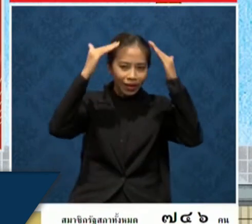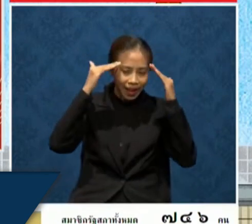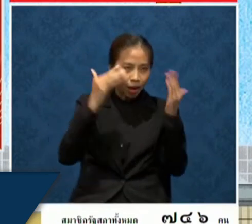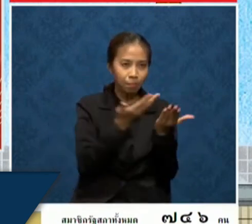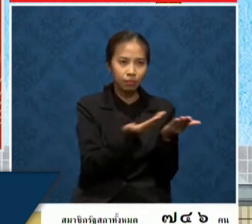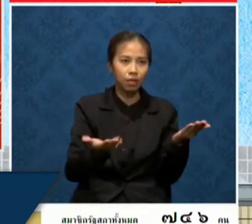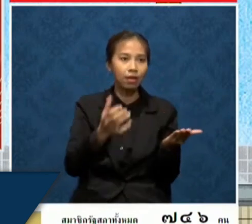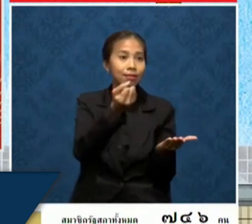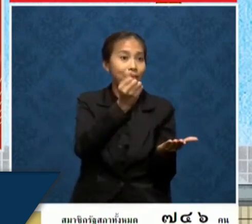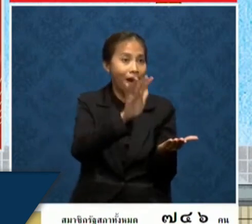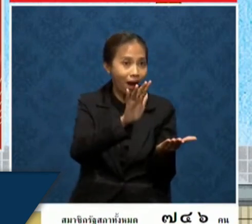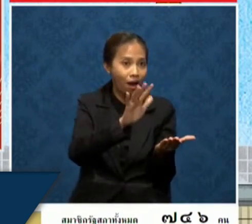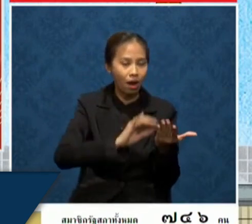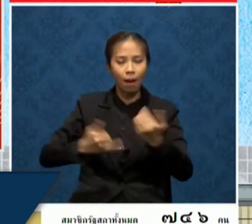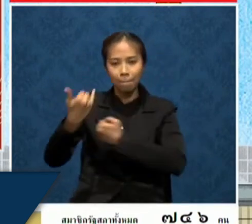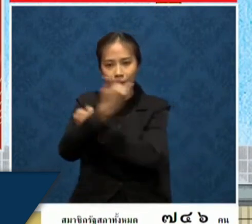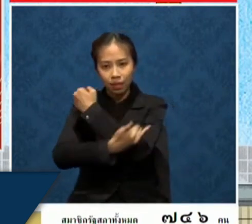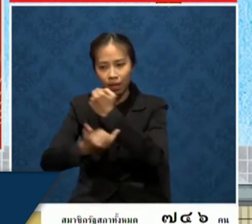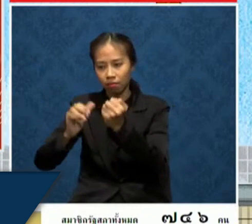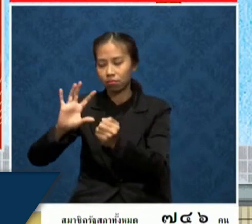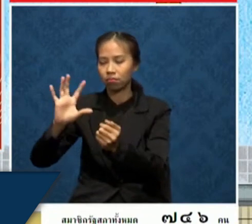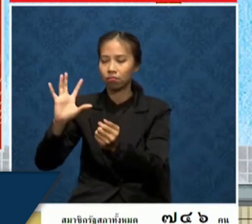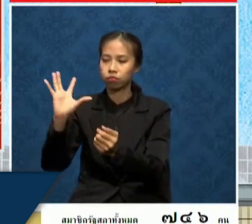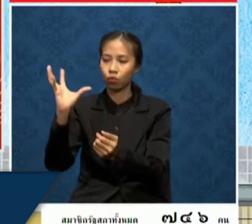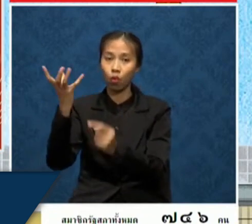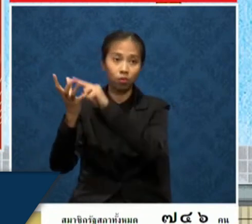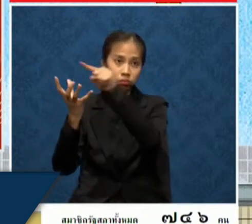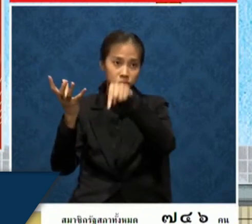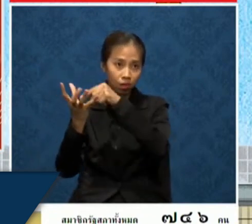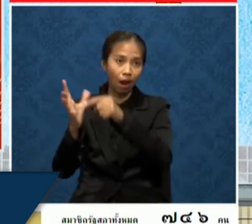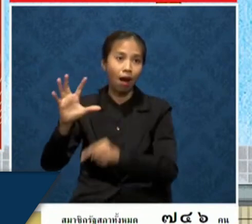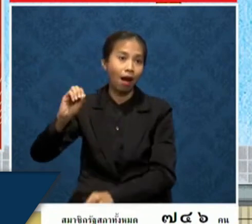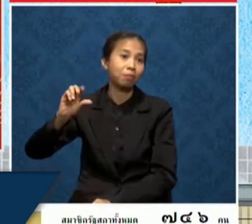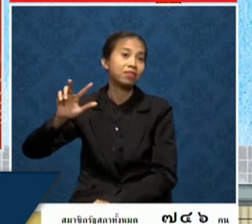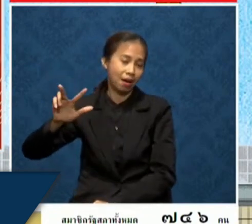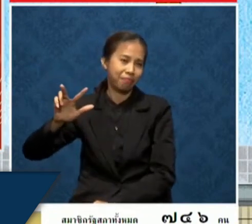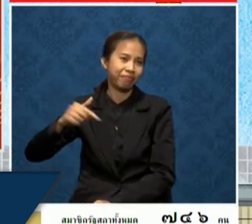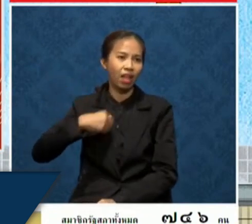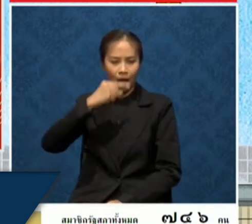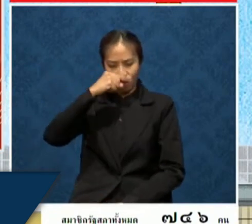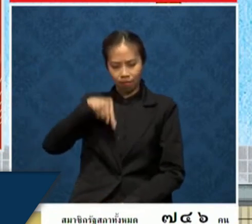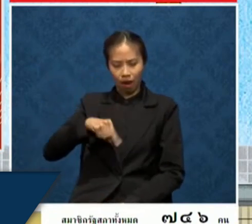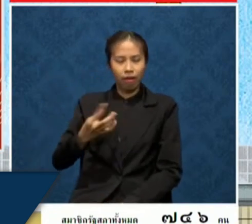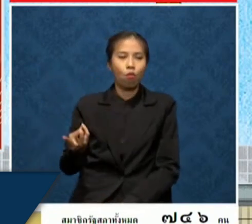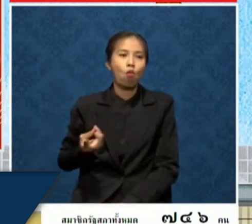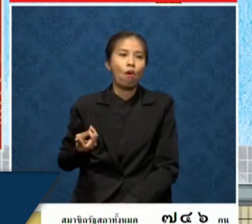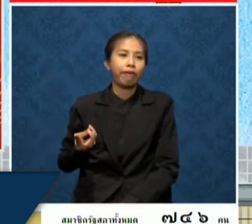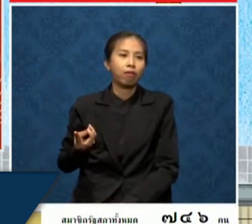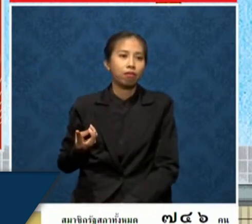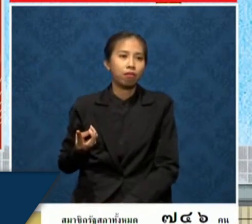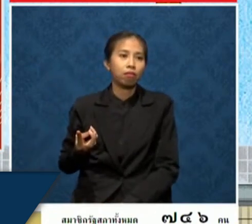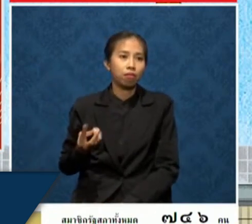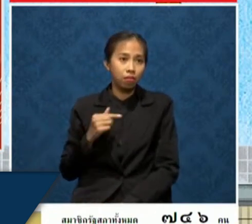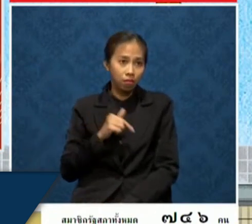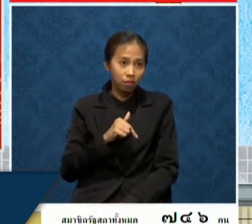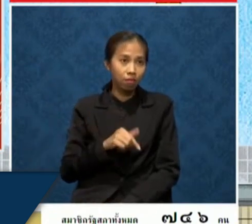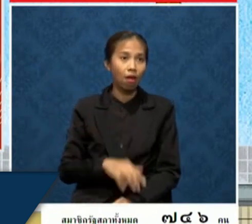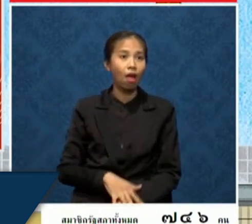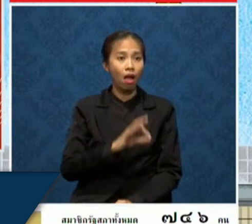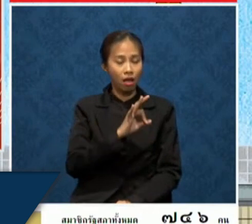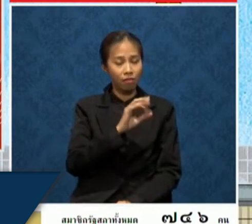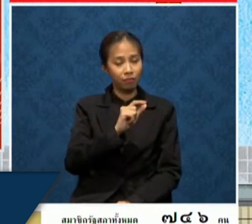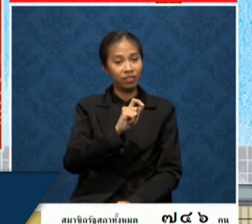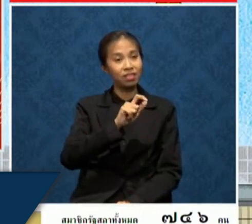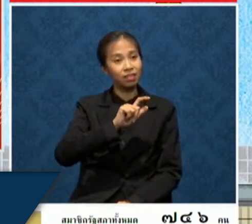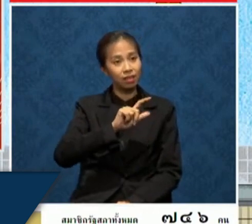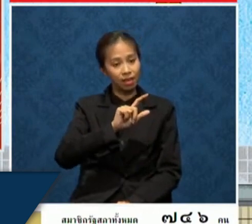อบคลุม53ประเทศเรียกว่าเราน้อยกว่าเขาทั้งจำนวน FTA และที่แย่ไปกว่าคือจ